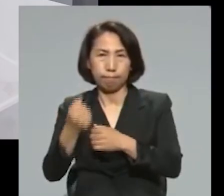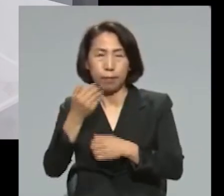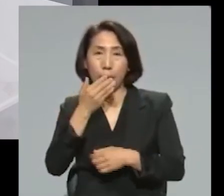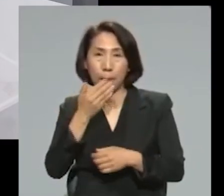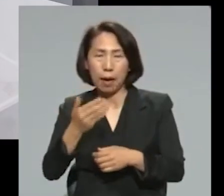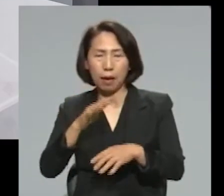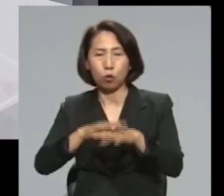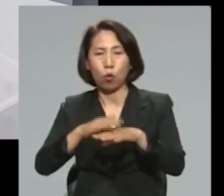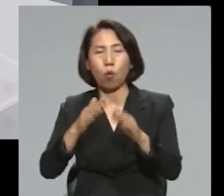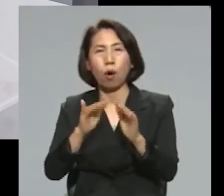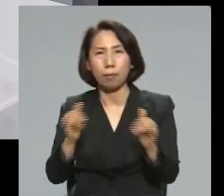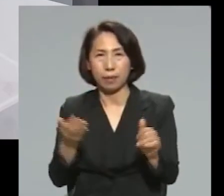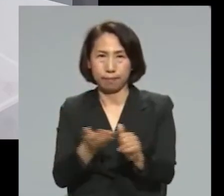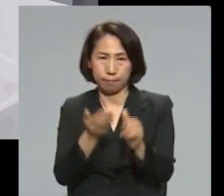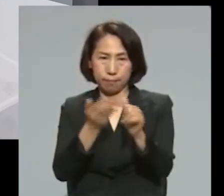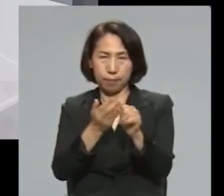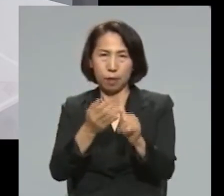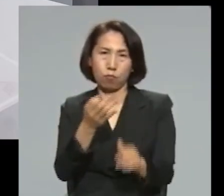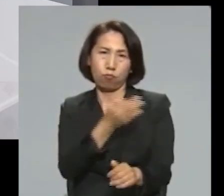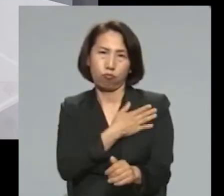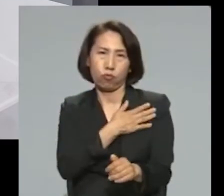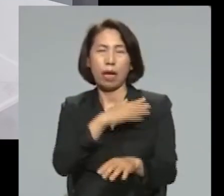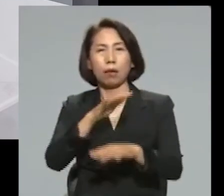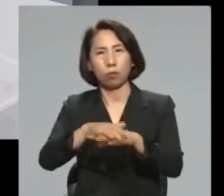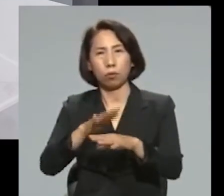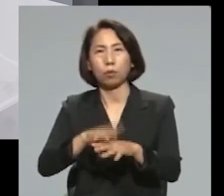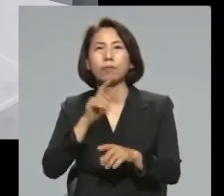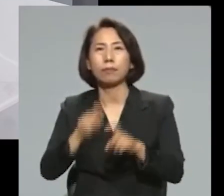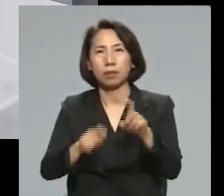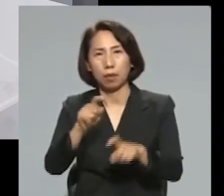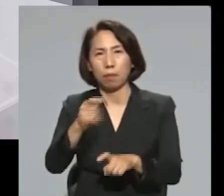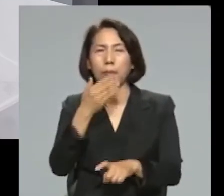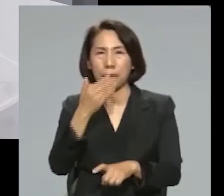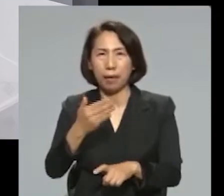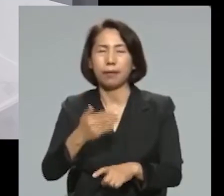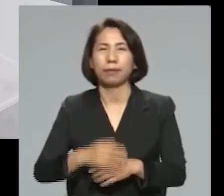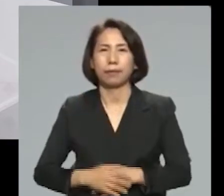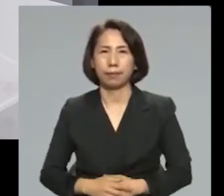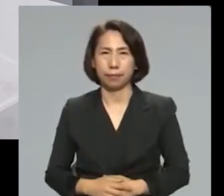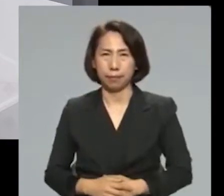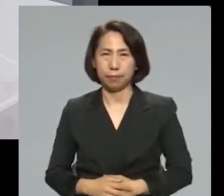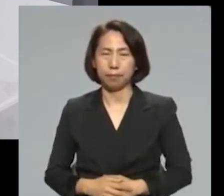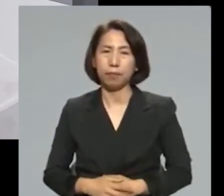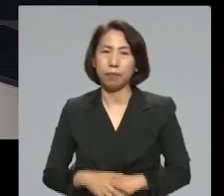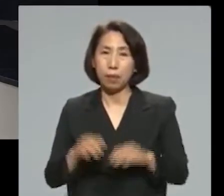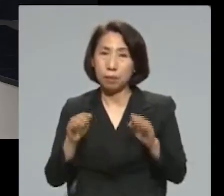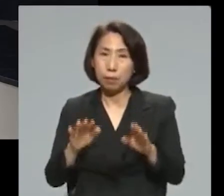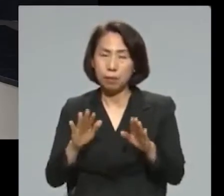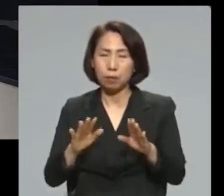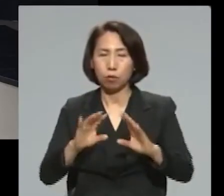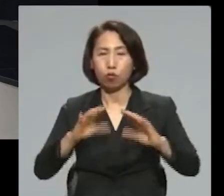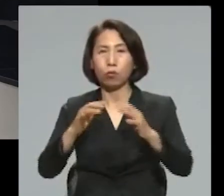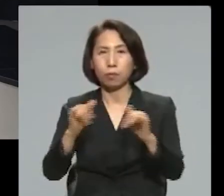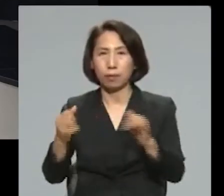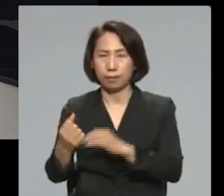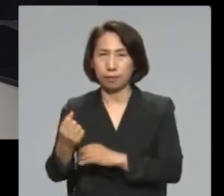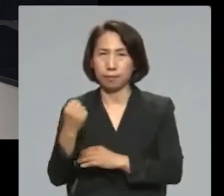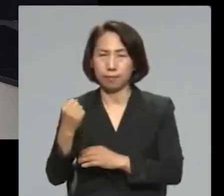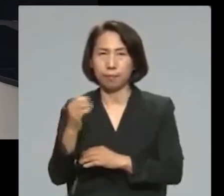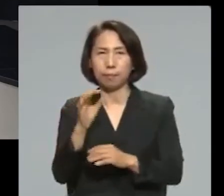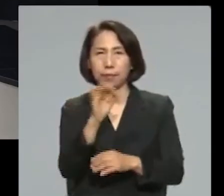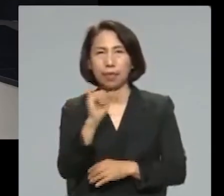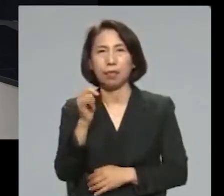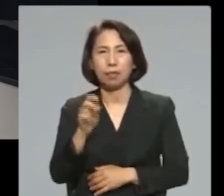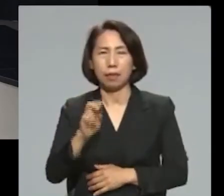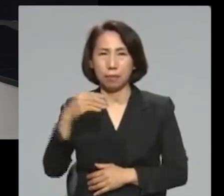잘 사는 농촌을 실현시키겠습니다. 네, 좋습니다. 네, 이번에는 국민의힘 이남철 후보의